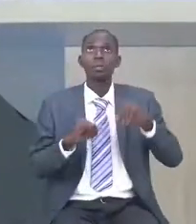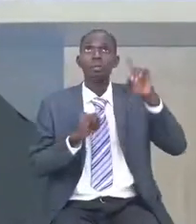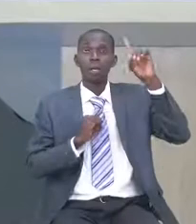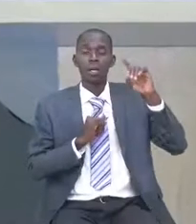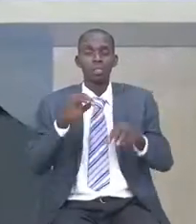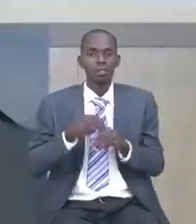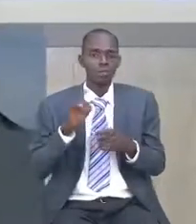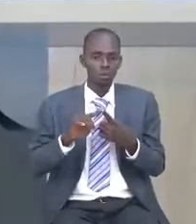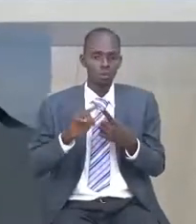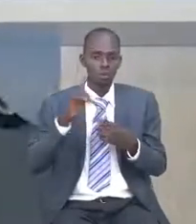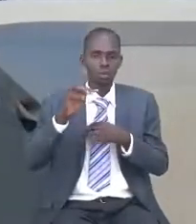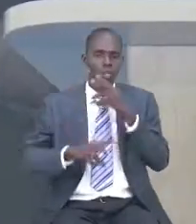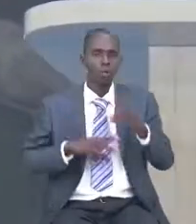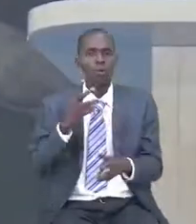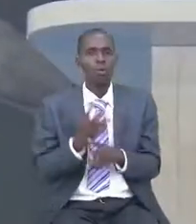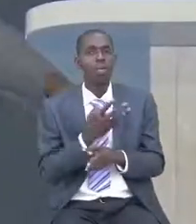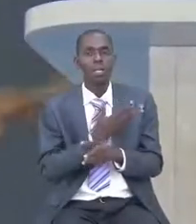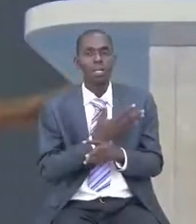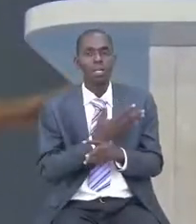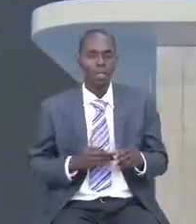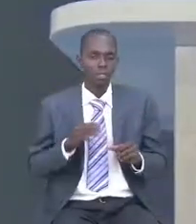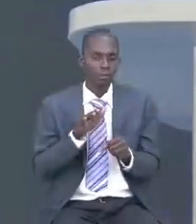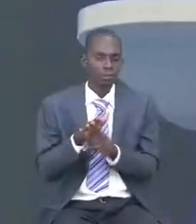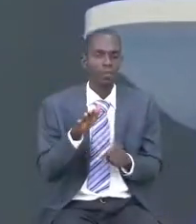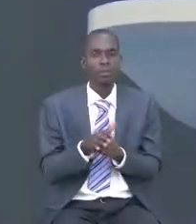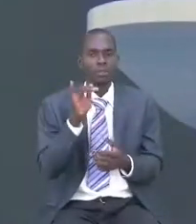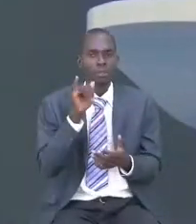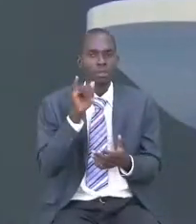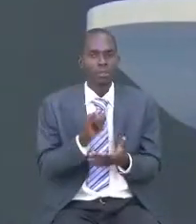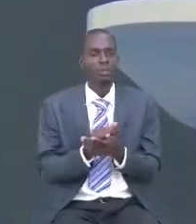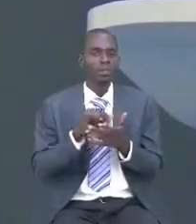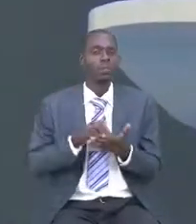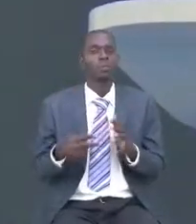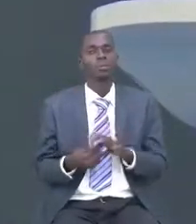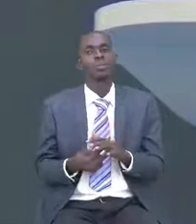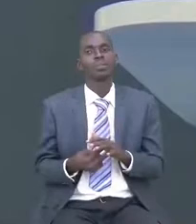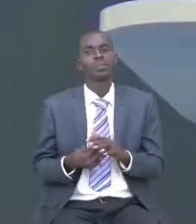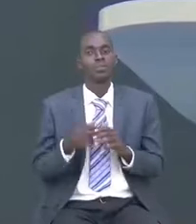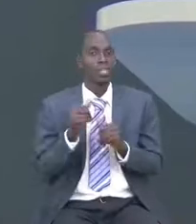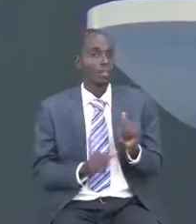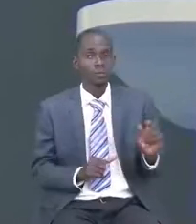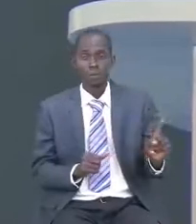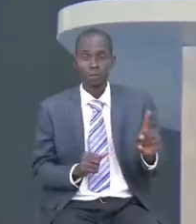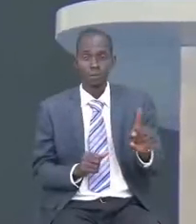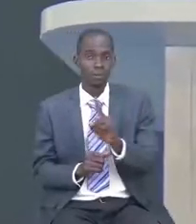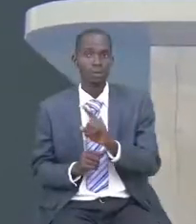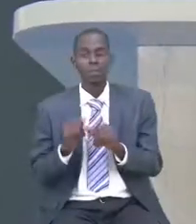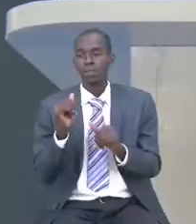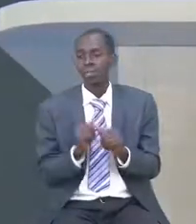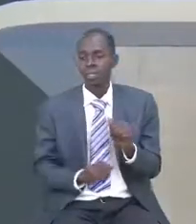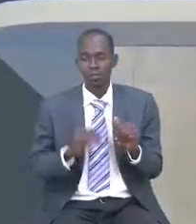venu dans le monde. Et il a accompli cet objectif. Alors tout homme, toute